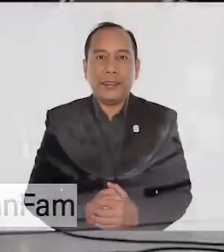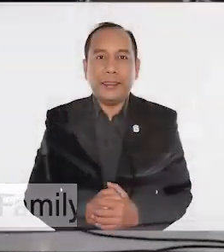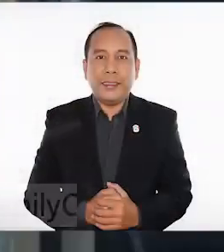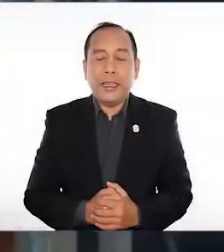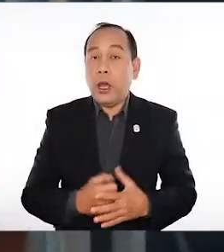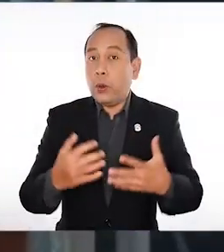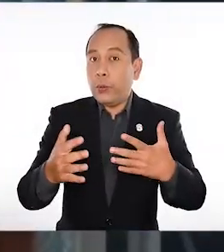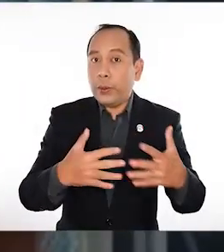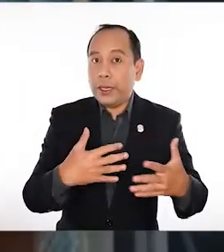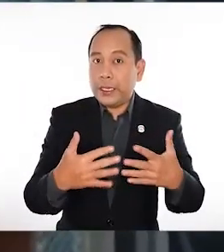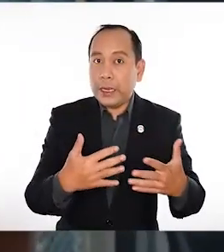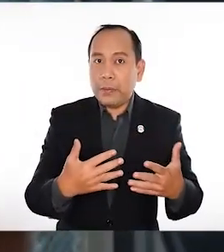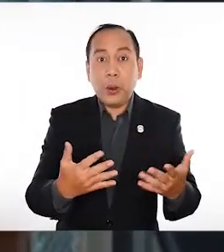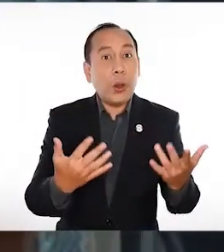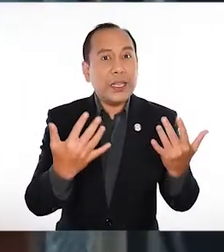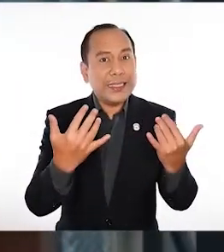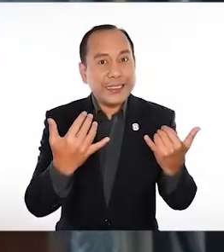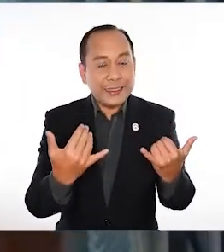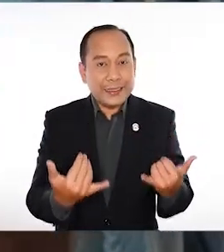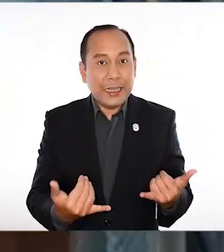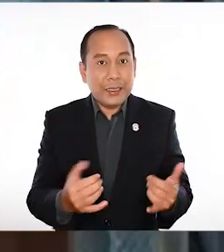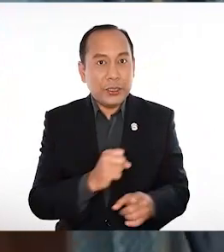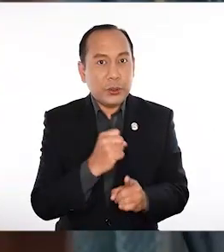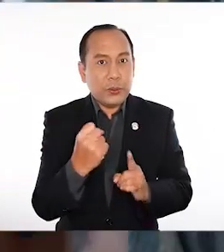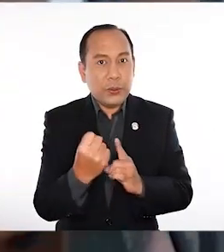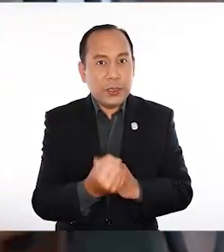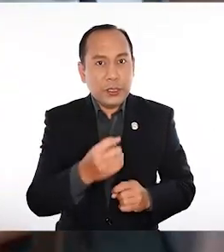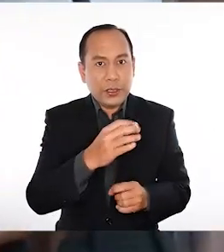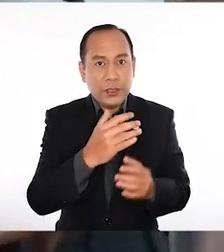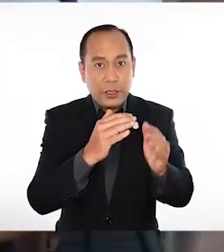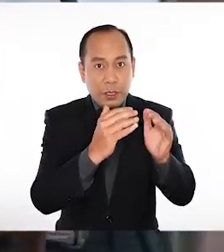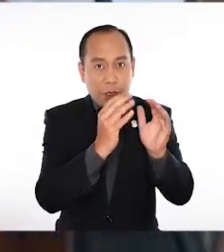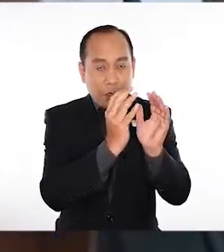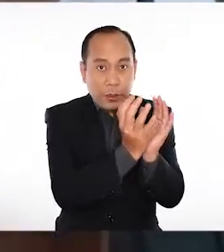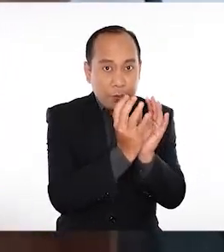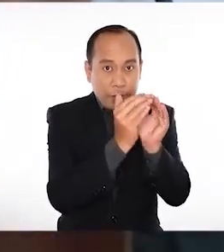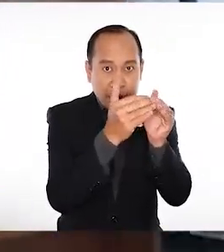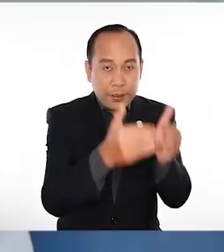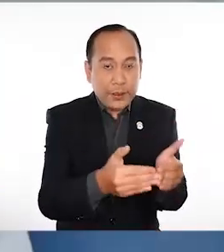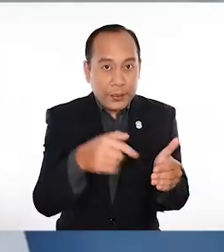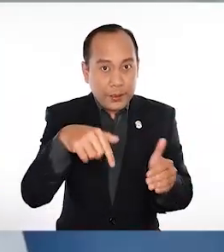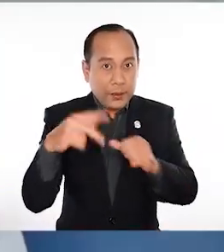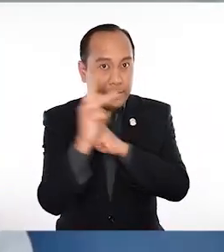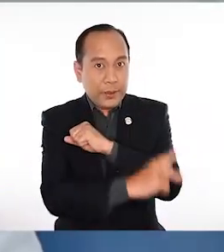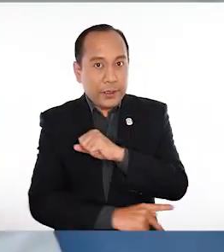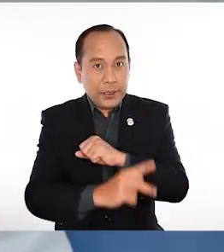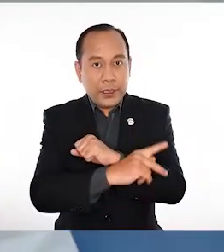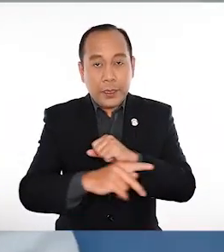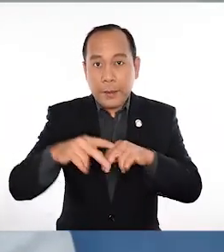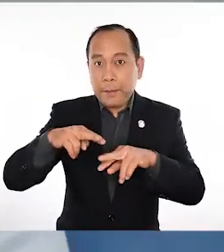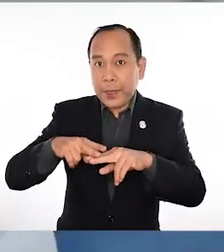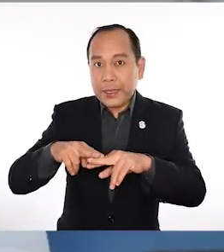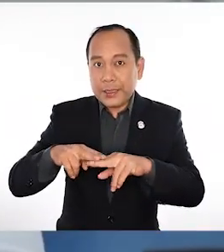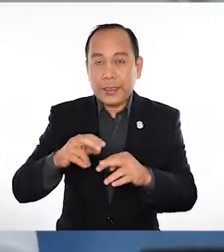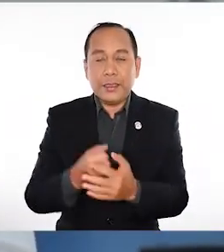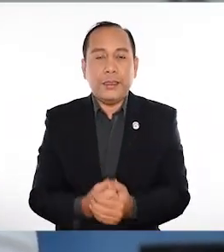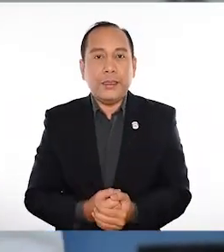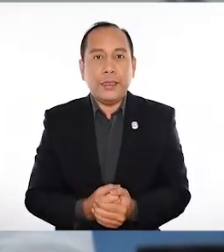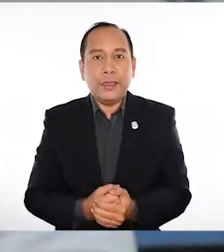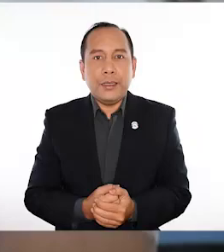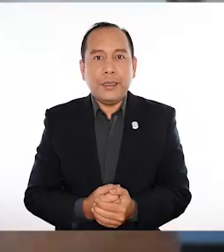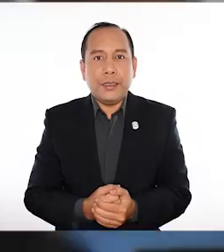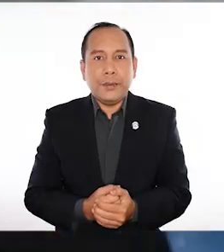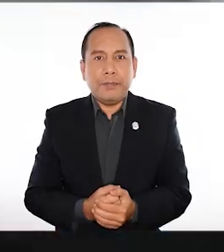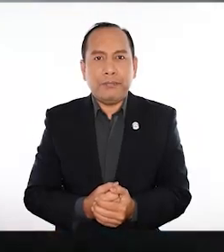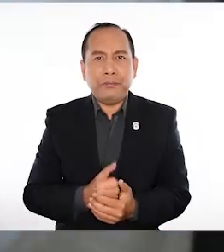Bagaman umiiral pa rin sa kasalukuyan ang community quarantine dito sa probinsya ng Pangasinan, ay hindi